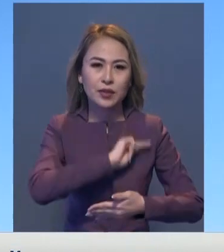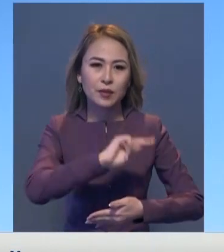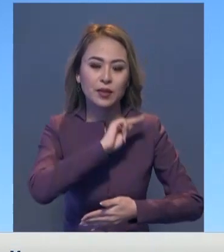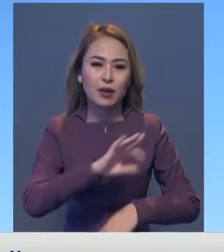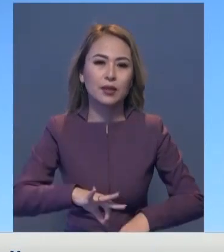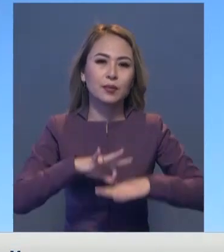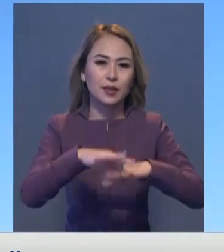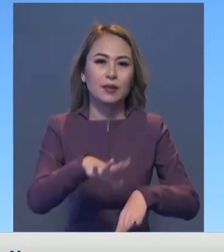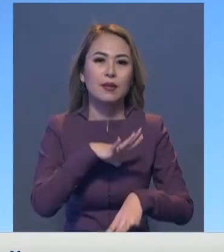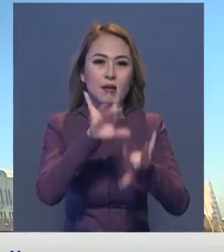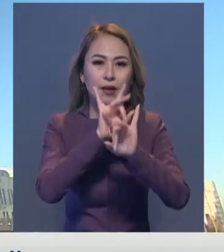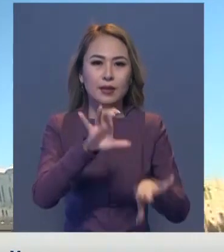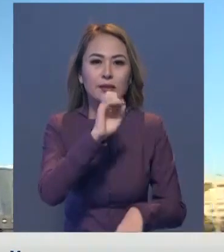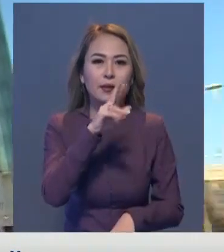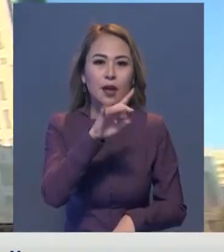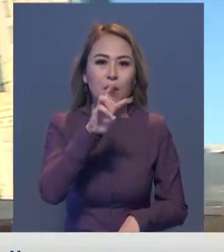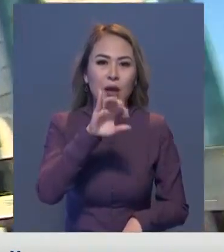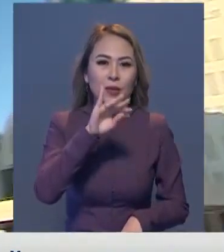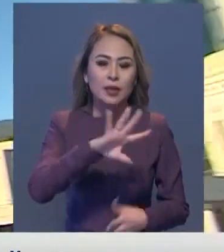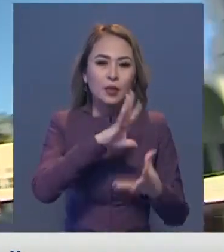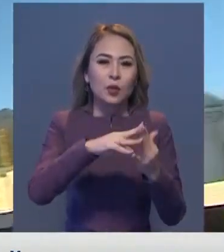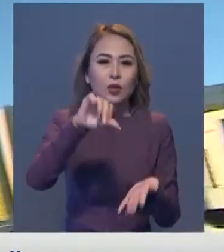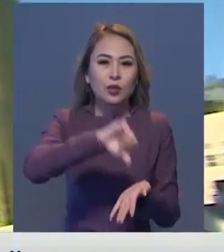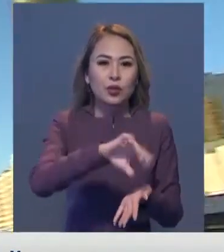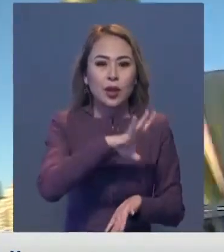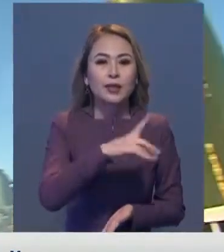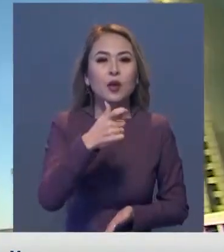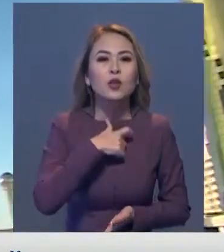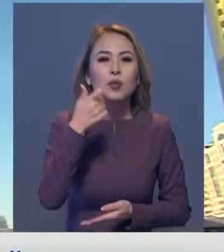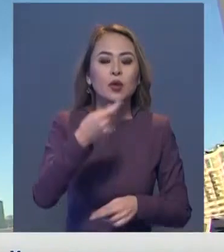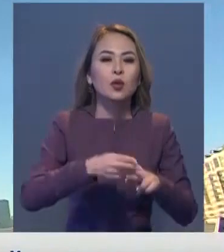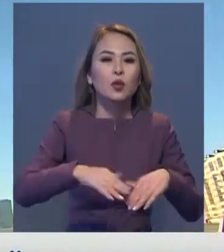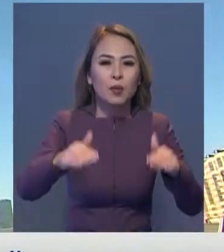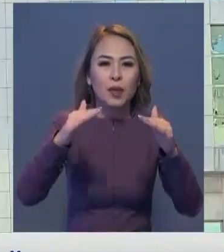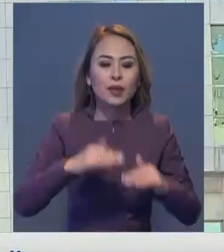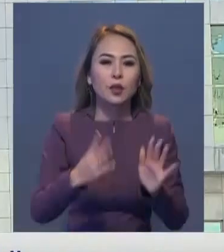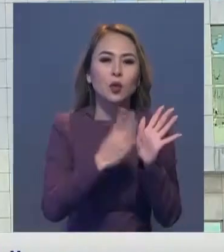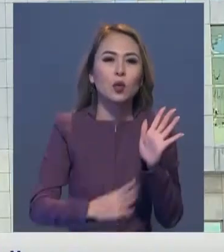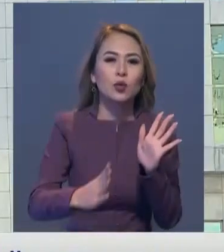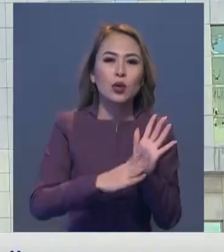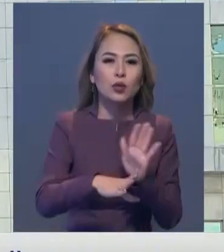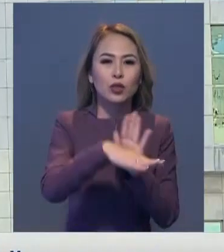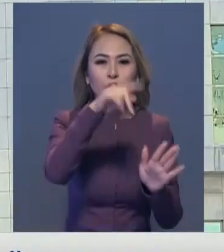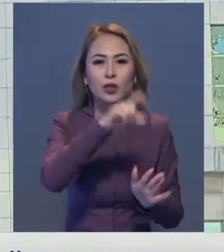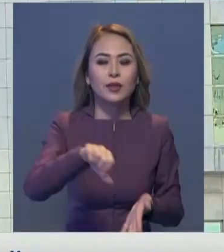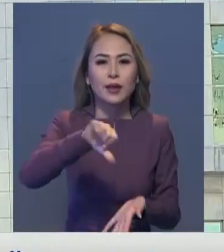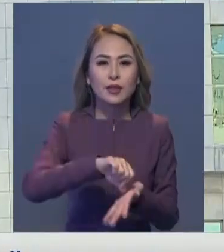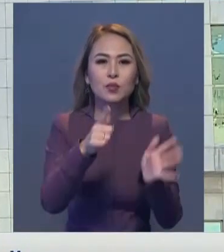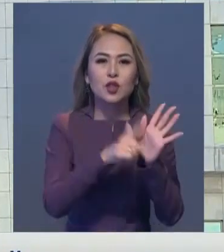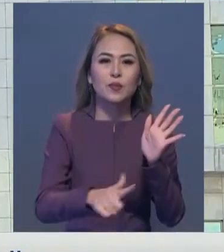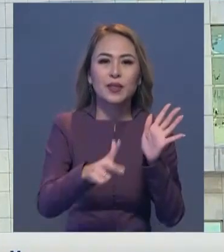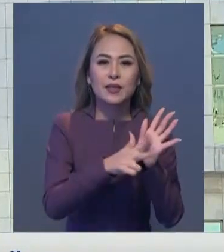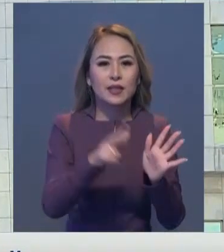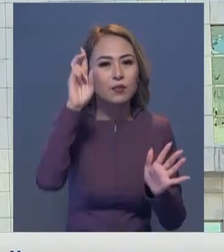осы қызметті атқарып келген Асқар Маминнің кандидатурасын ұсынды. Дауыс беруге төменгі палатаның 99 депутаты